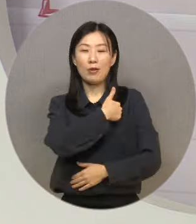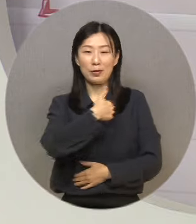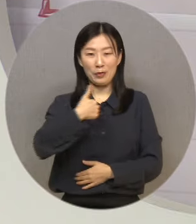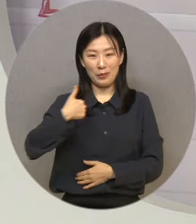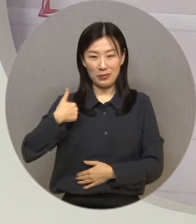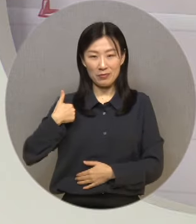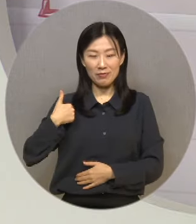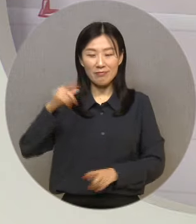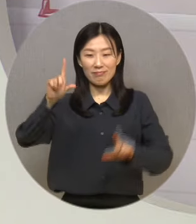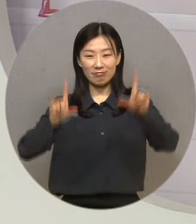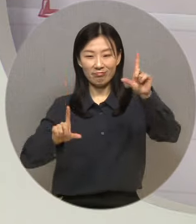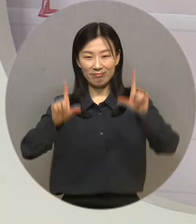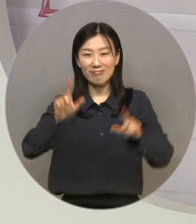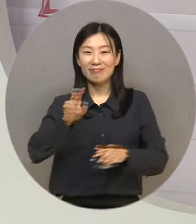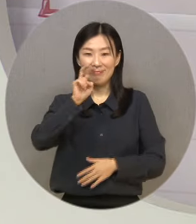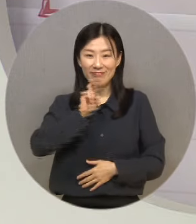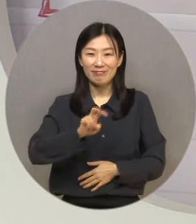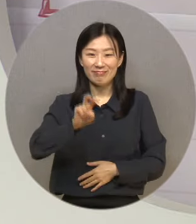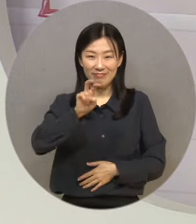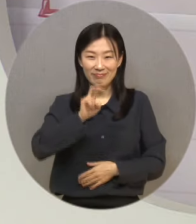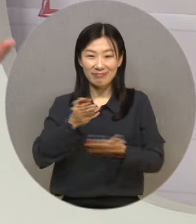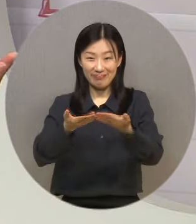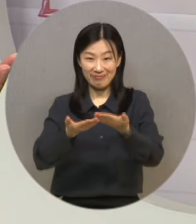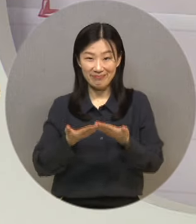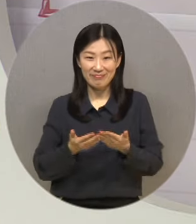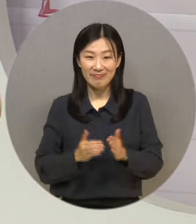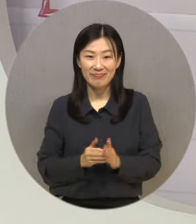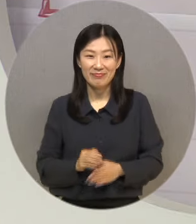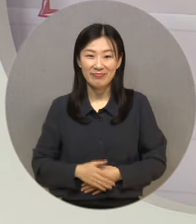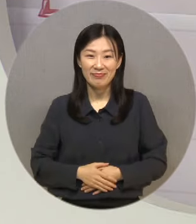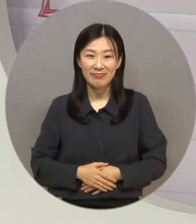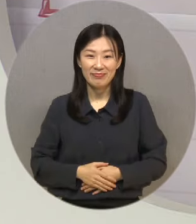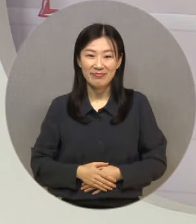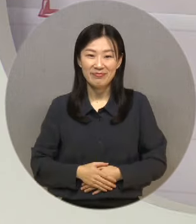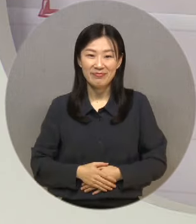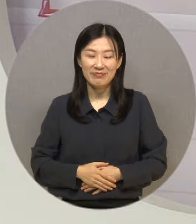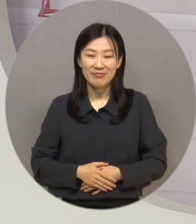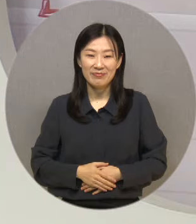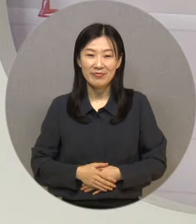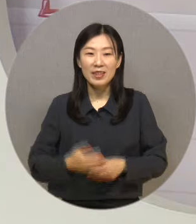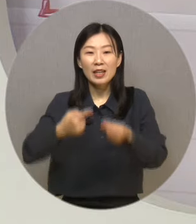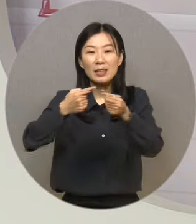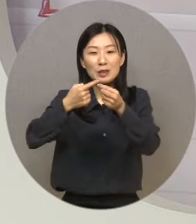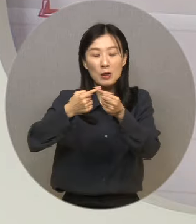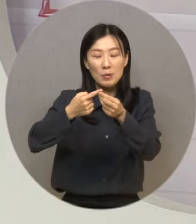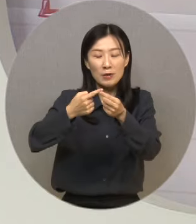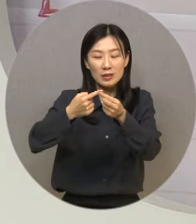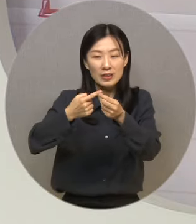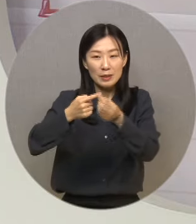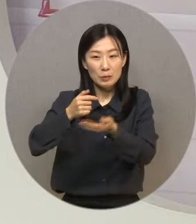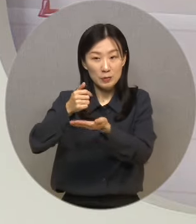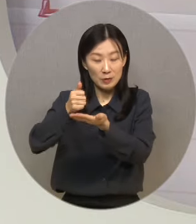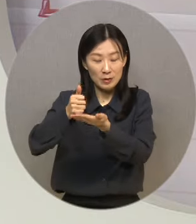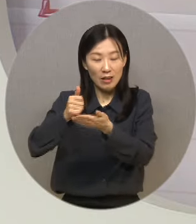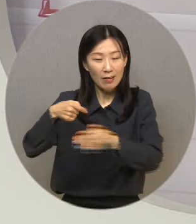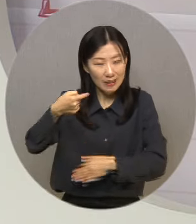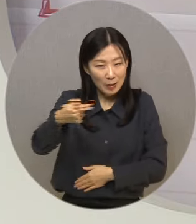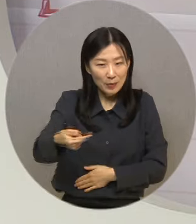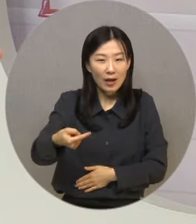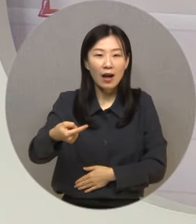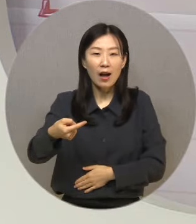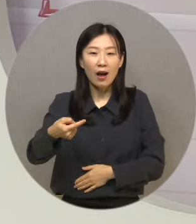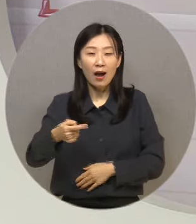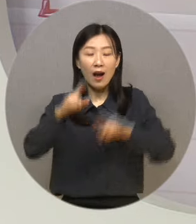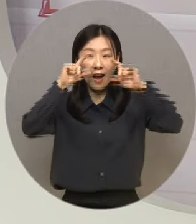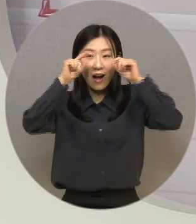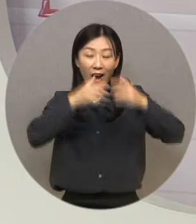이제 불러주셔서 첫 번째 출연자분들이 나오시면 사람들이 이제 안심을 해요. 네. 아, 그냥 막 아슬아슬하고 막 그